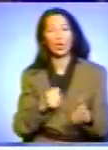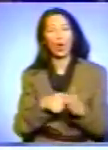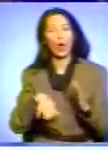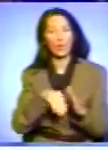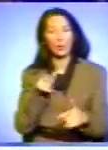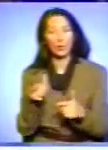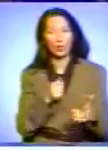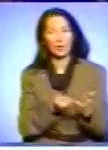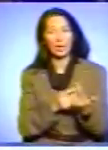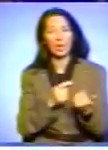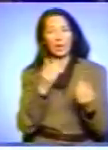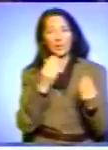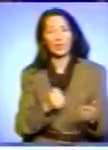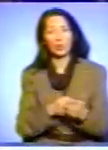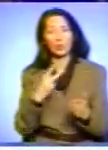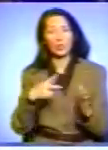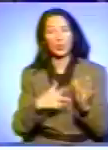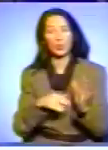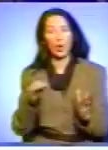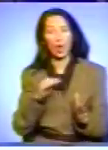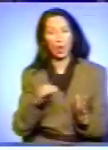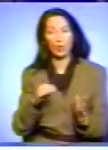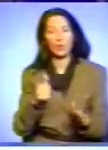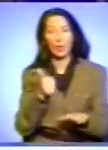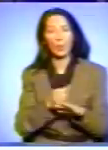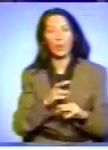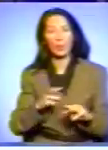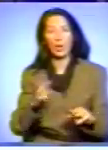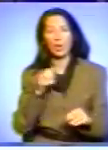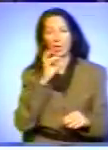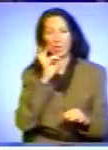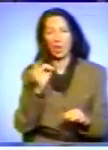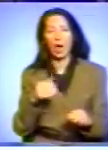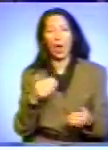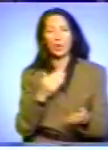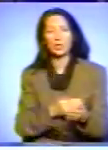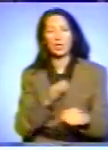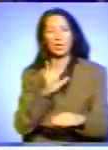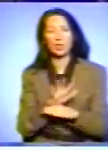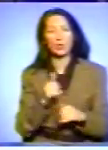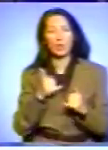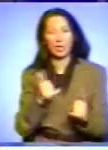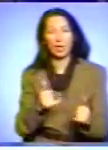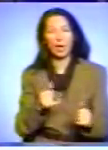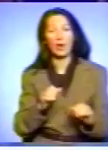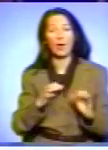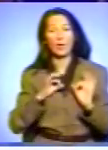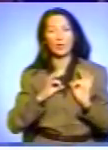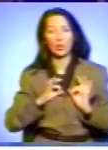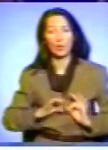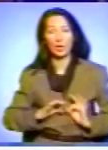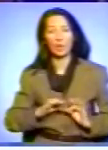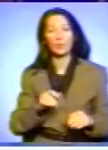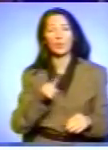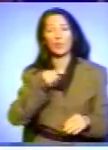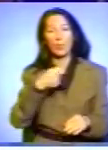кілька днів до 28 жовтня прем'єр озвучив останні настанови для можновладців. Зокрема, Микола Азаров вимагає від